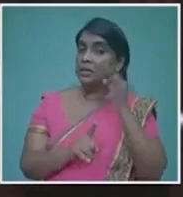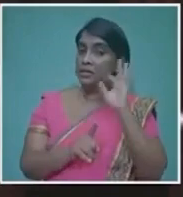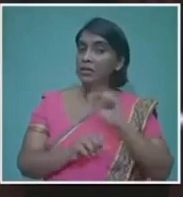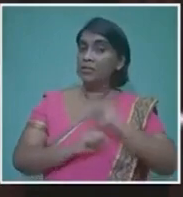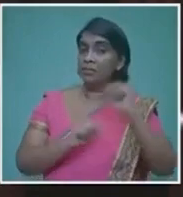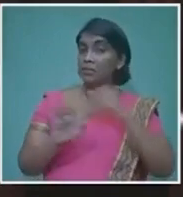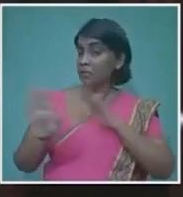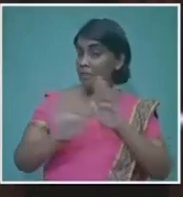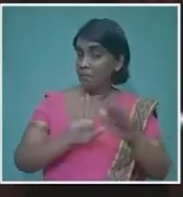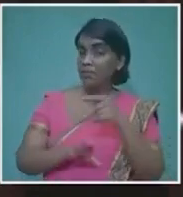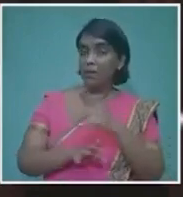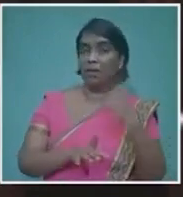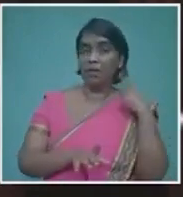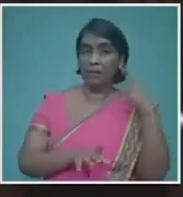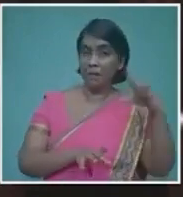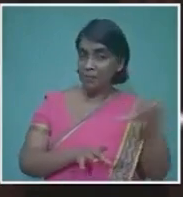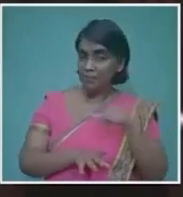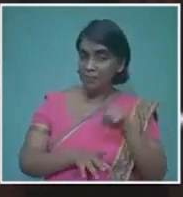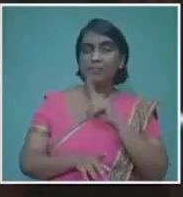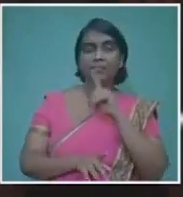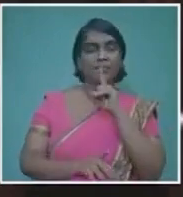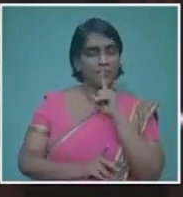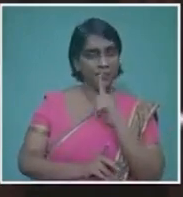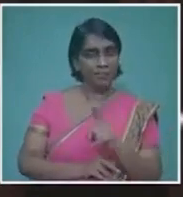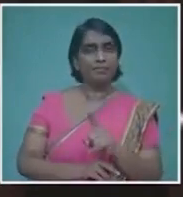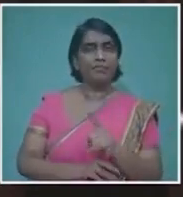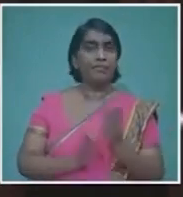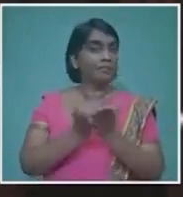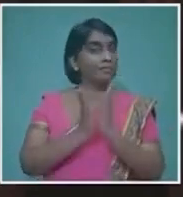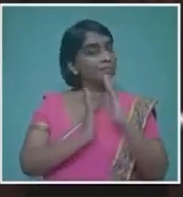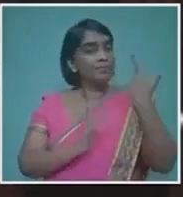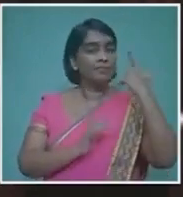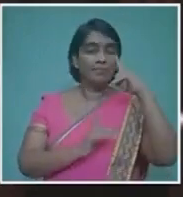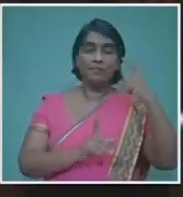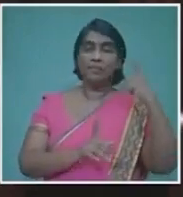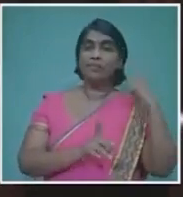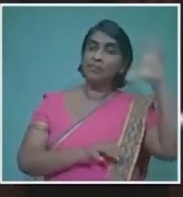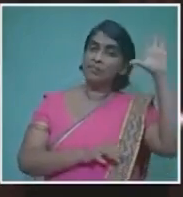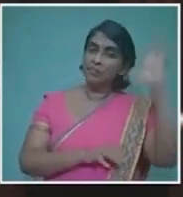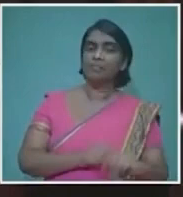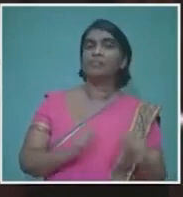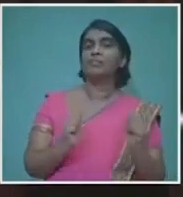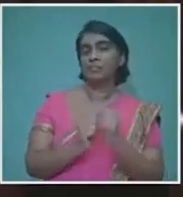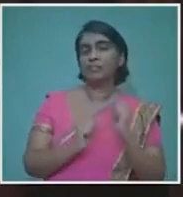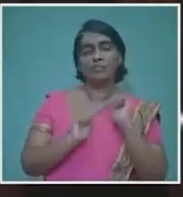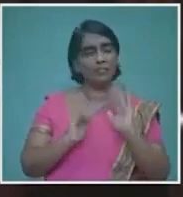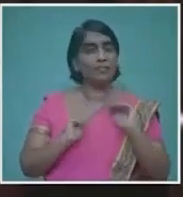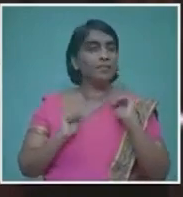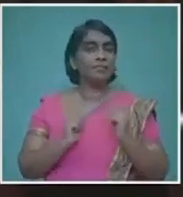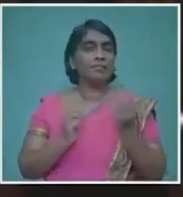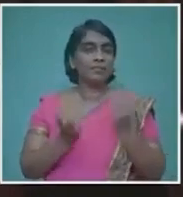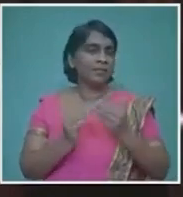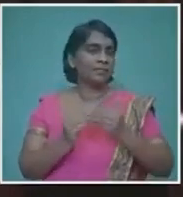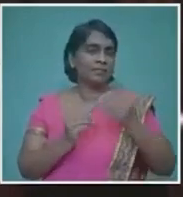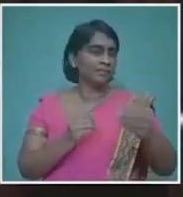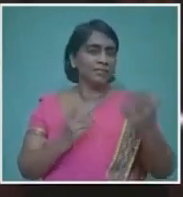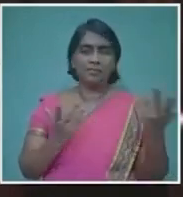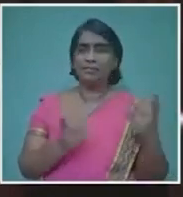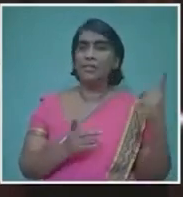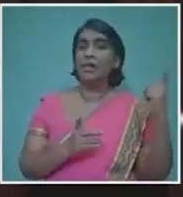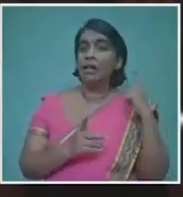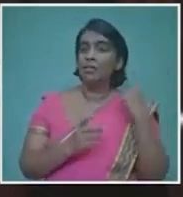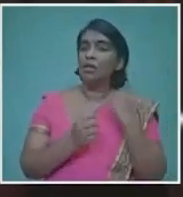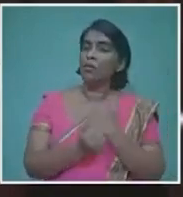අරගලයේ මර්ධනය කරන්න හමුදා භාවිතා කරනවා කියලා කියනවනම් ඉන්දියාවේ හැරි චීන හමුදාව ගෙනල්ලා තමයි කරන්න වෙන්නේ. මොකද තව වැඩි කාලයක් යන කලින්